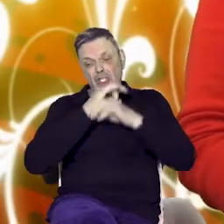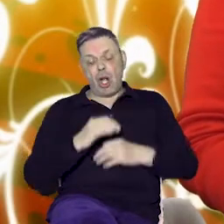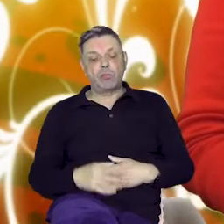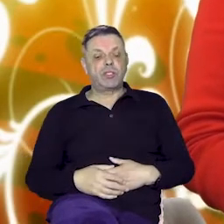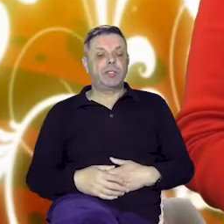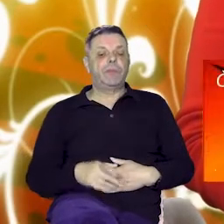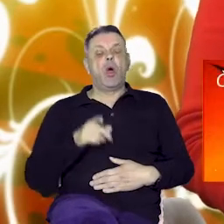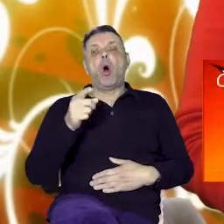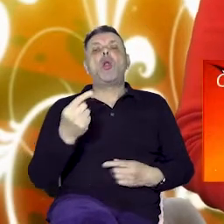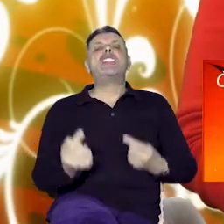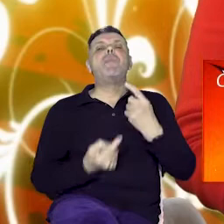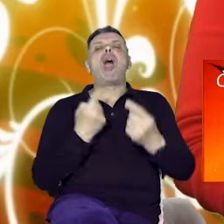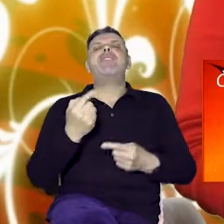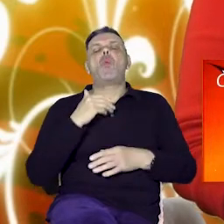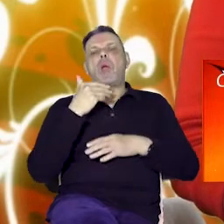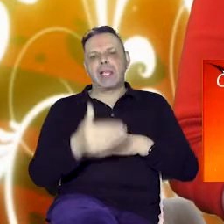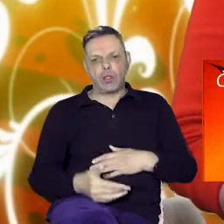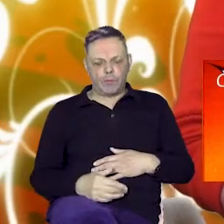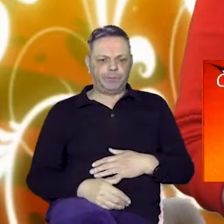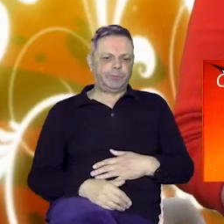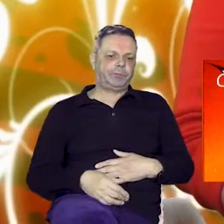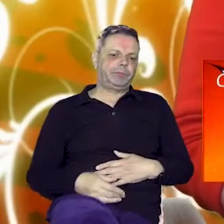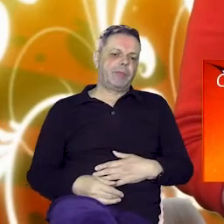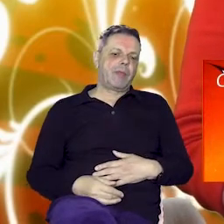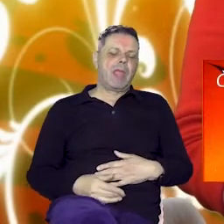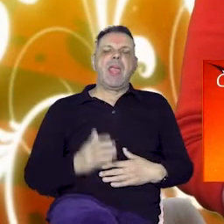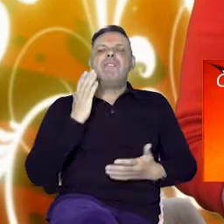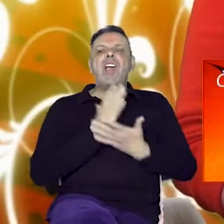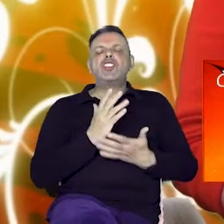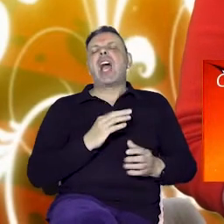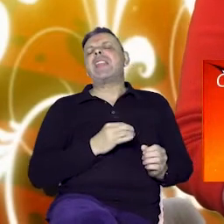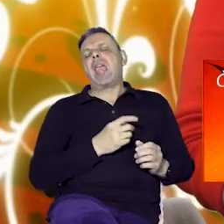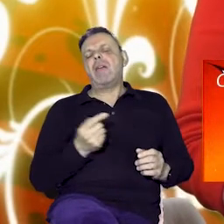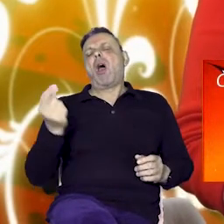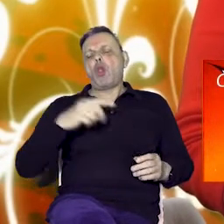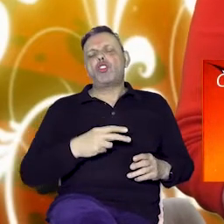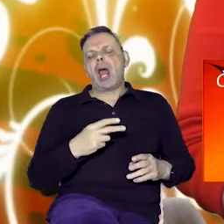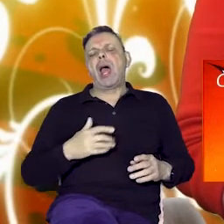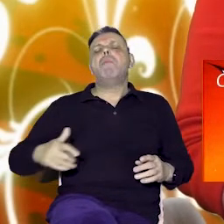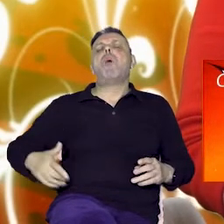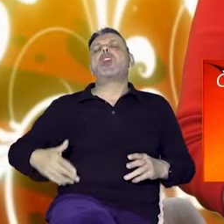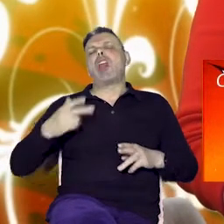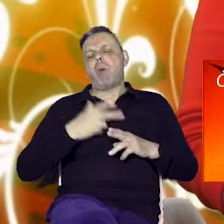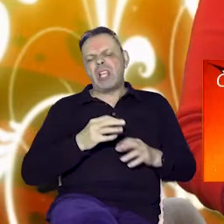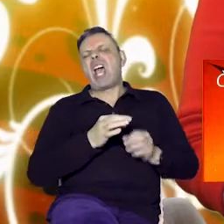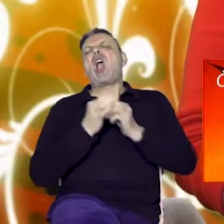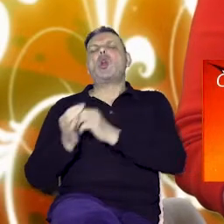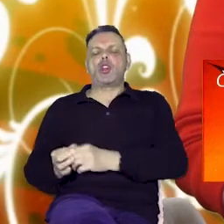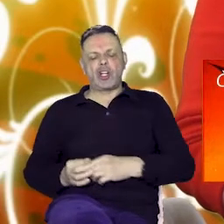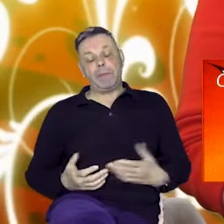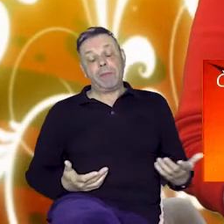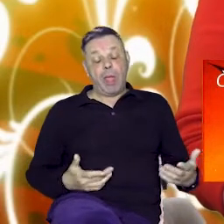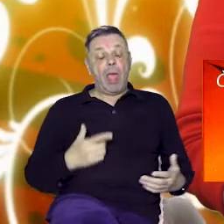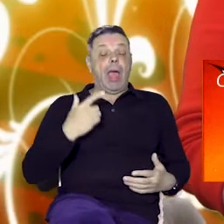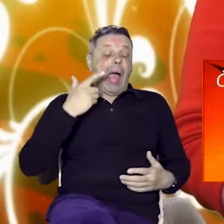jave kasno, onda same kronične bubrežne bolesti. Ali u stvari, kada vi idete malo preciznije pitati bolesnika, vi u stvari otkrijete